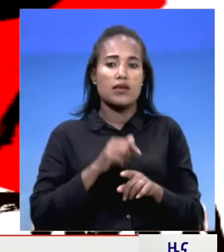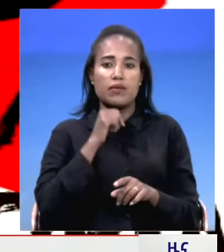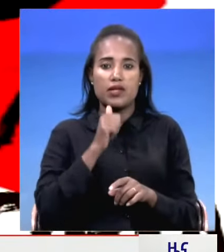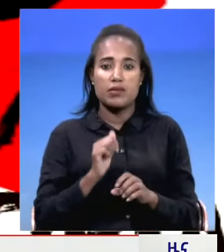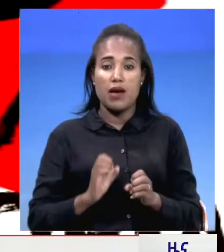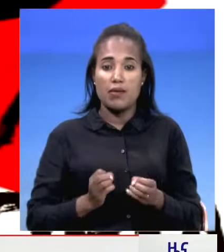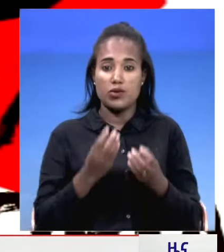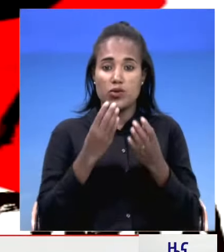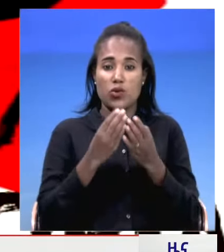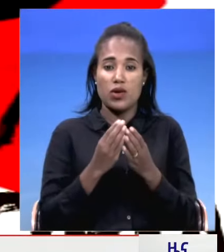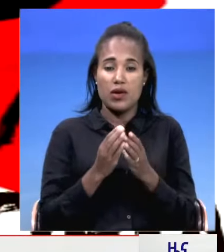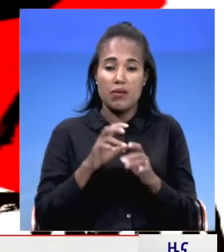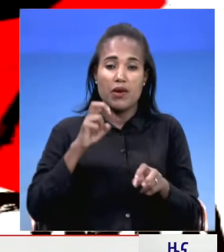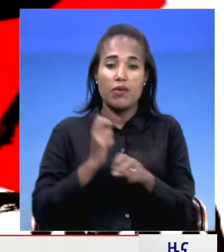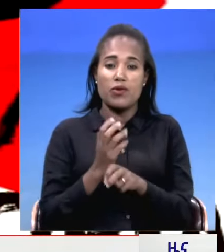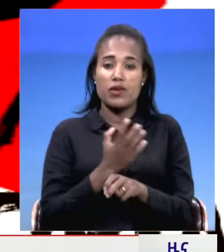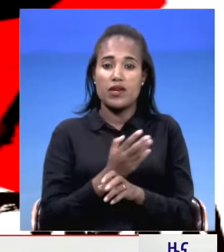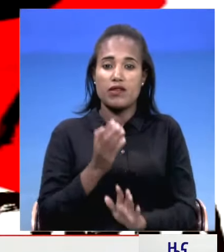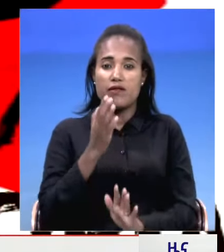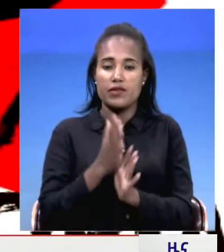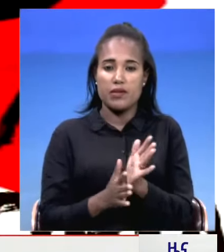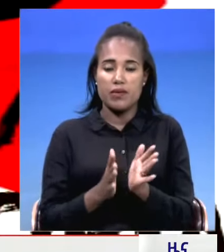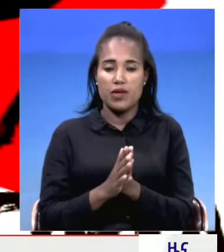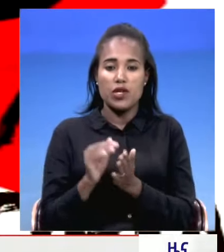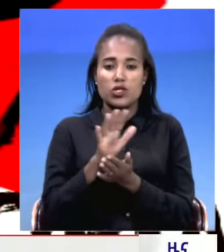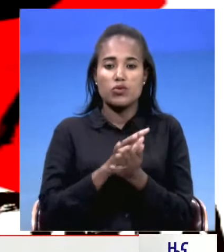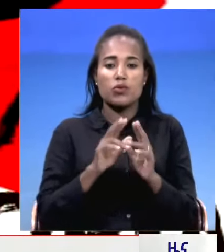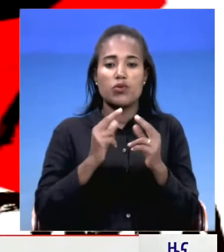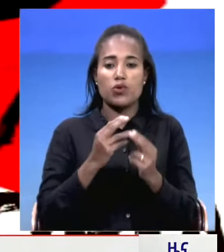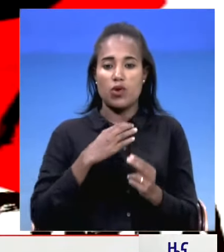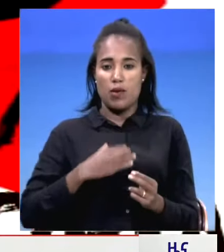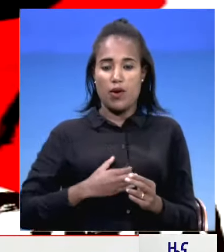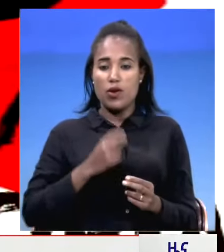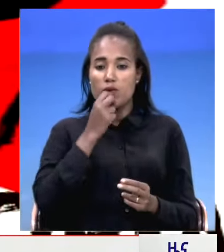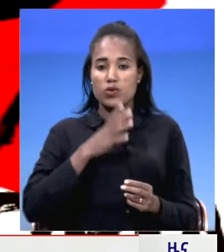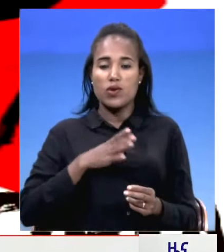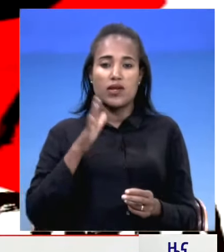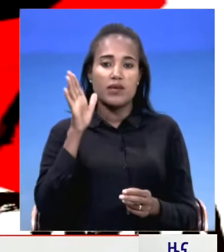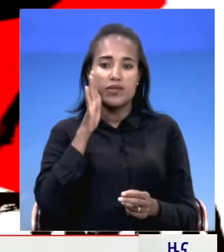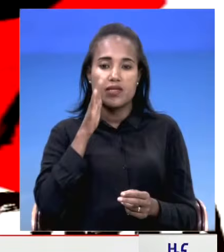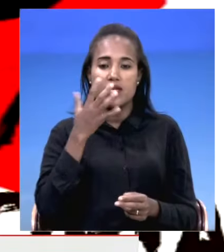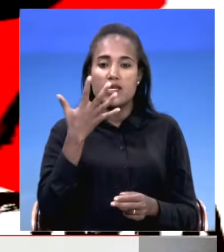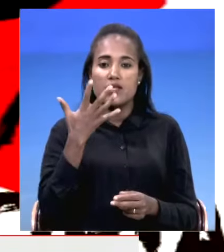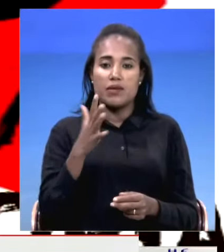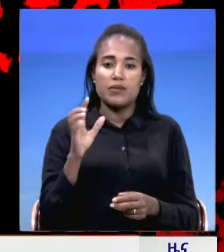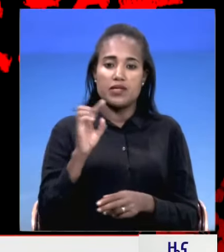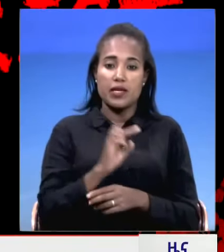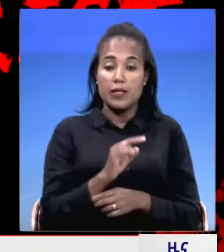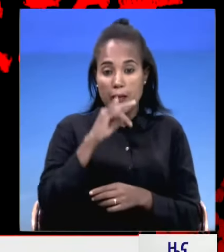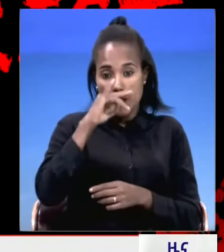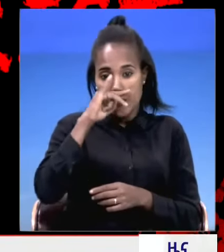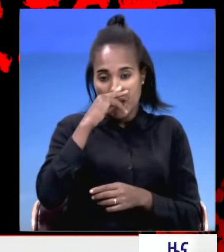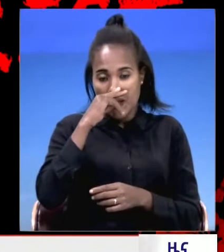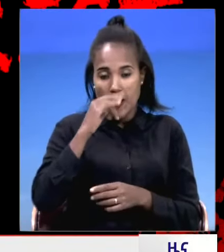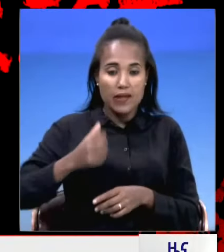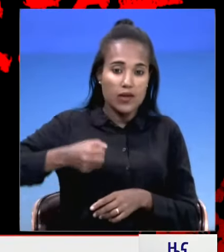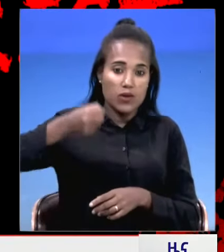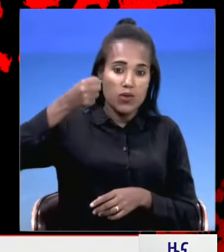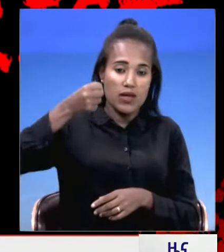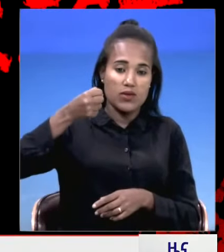አብዝቶ የሚዘገንነውን ነገር ፈጸመ። የሽብር ቡድኑ አባል የወይዘሮ ግብጽን የ15 ቀን ህፃን አንጠልጥሎ